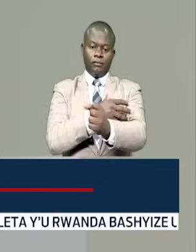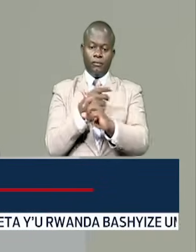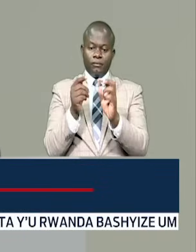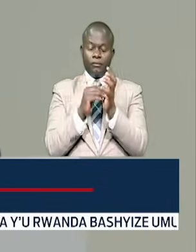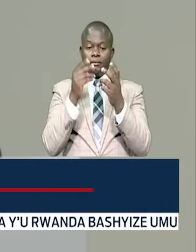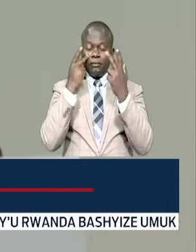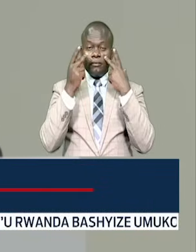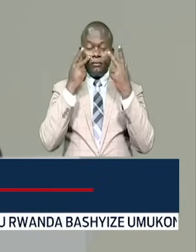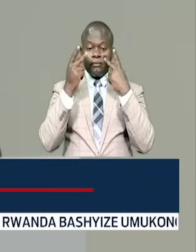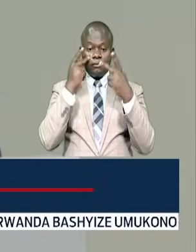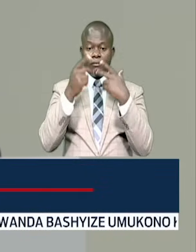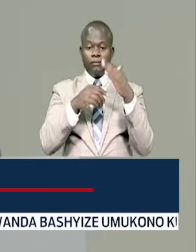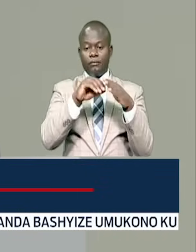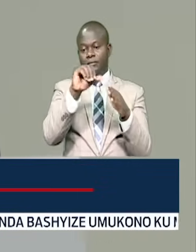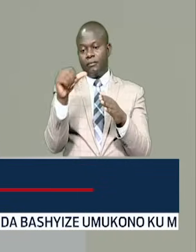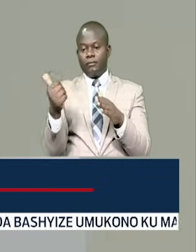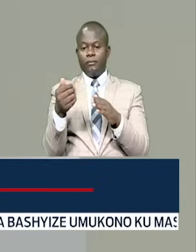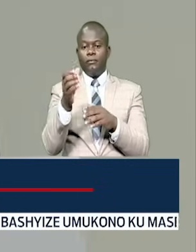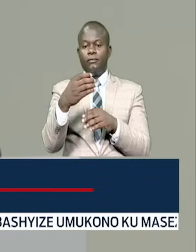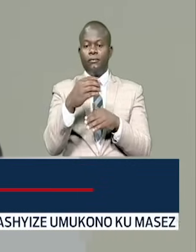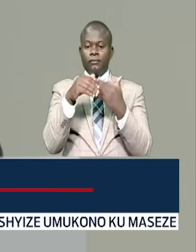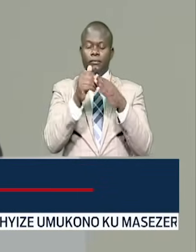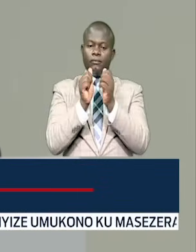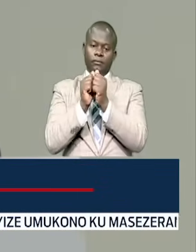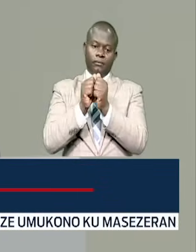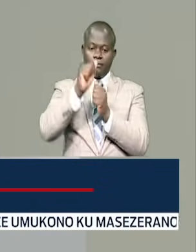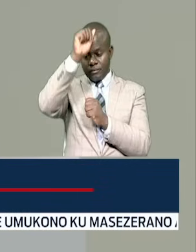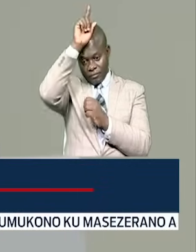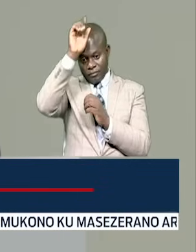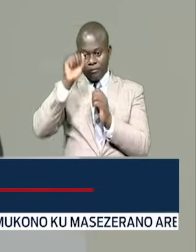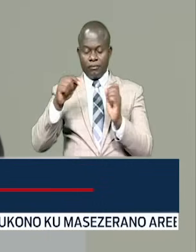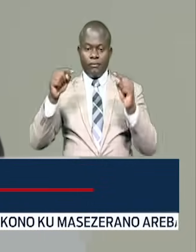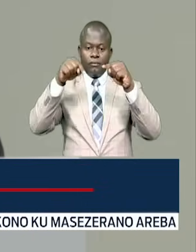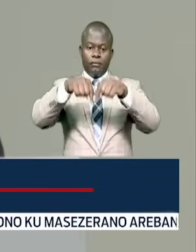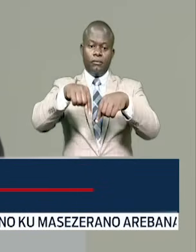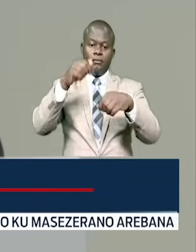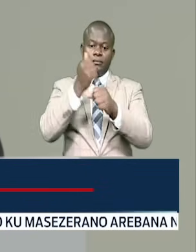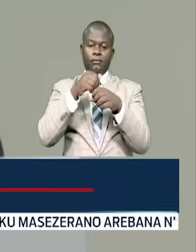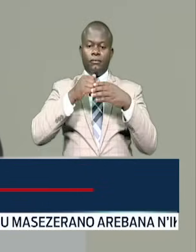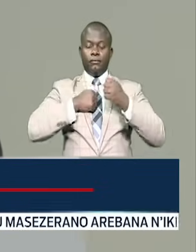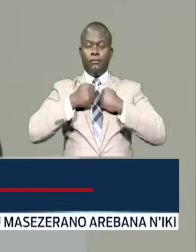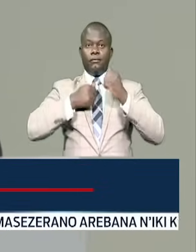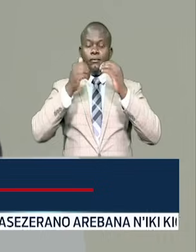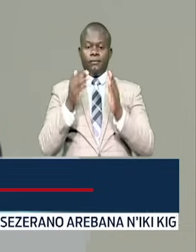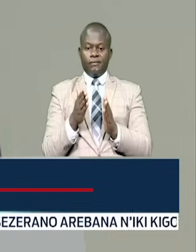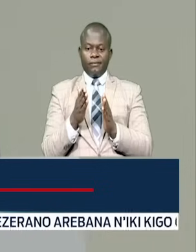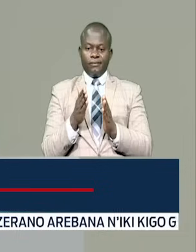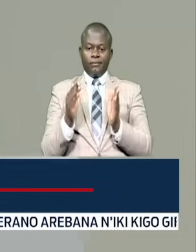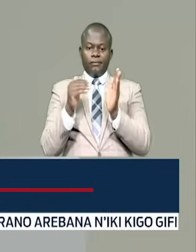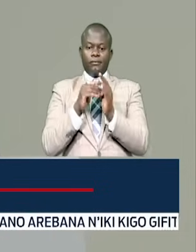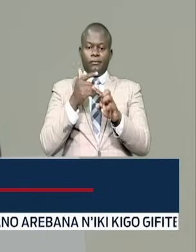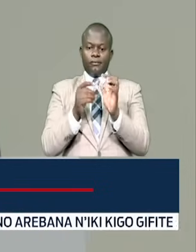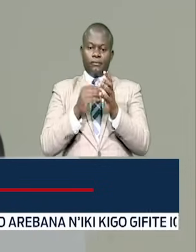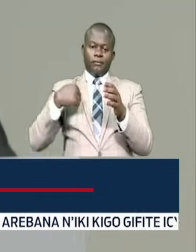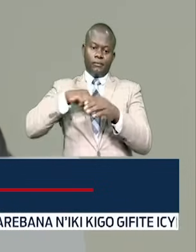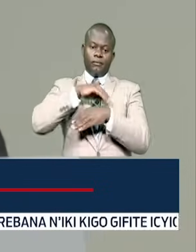tukabona andi masosiyete yo mu Budage yaza gukorera mu Rwanda, kandi natwe